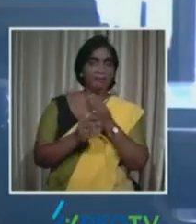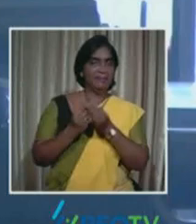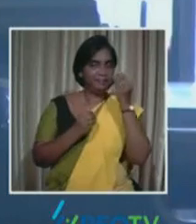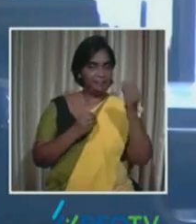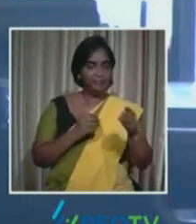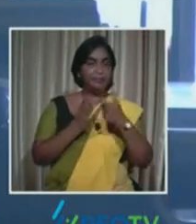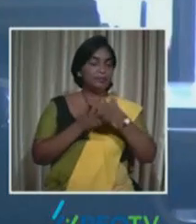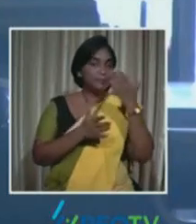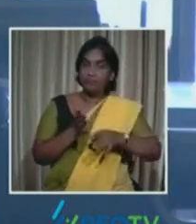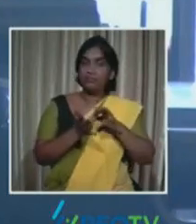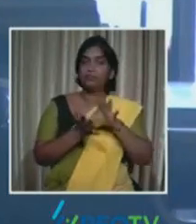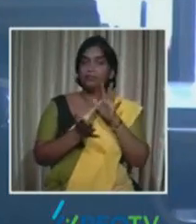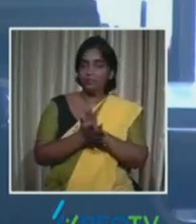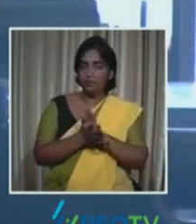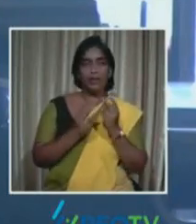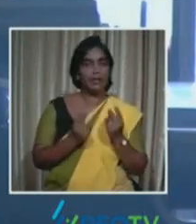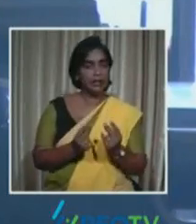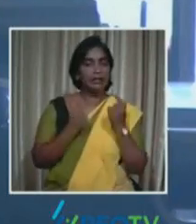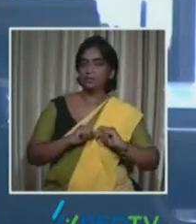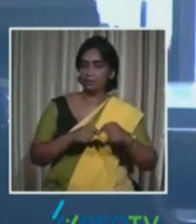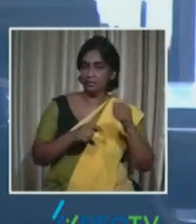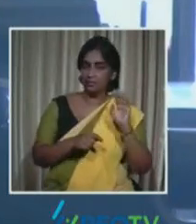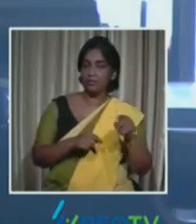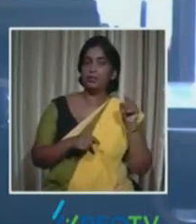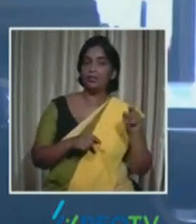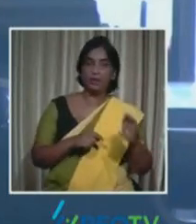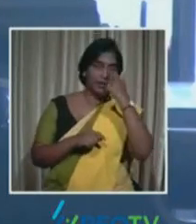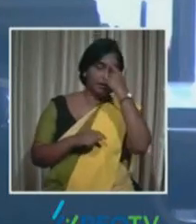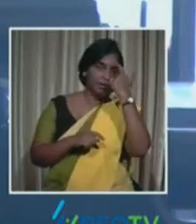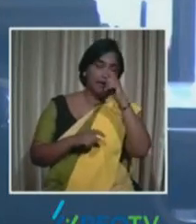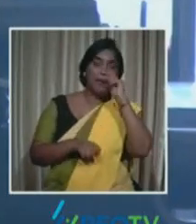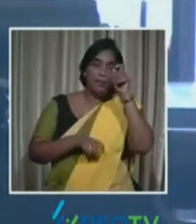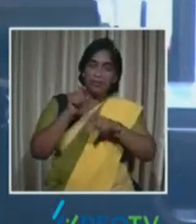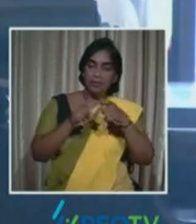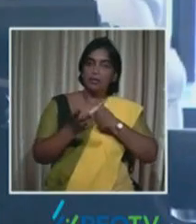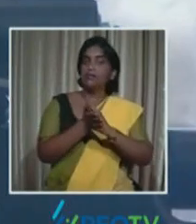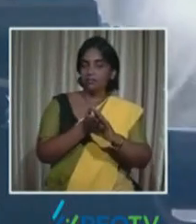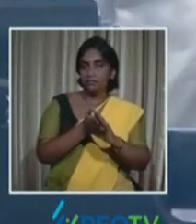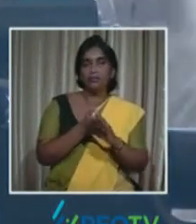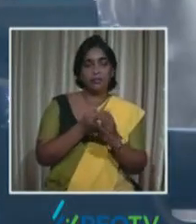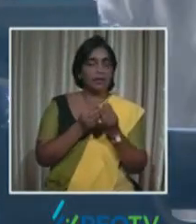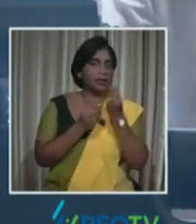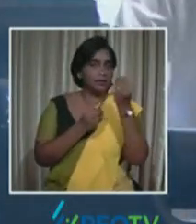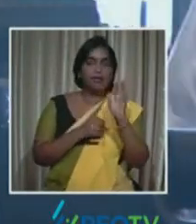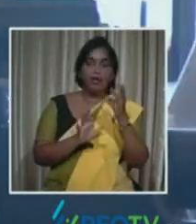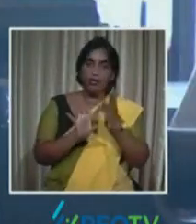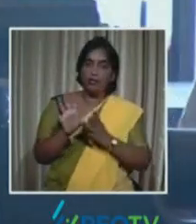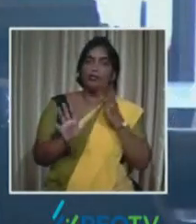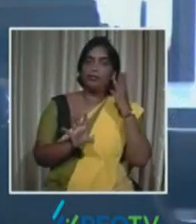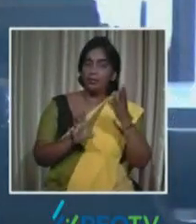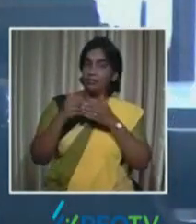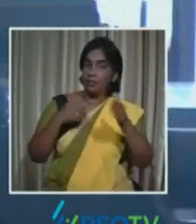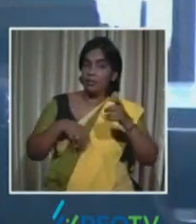තියෙන වාර්තාවේ නිර්දේශ ඉතා ඉක්මනින් ක්‍රියාත්මක කරලා ඒ කතෝලික ජනතාවට යුක්තිය සාධාරණත්වයේ ඉටු කරන්න කියන එක අවුරුදු 3ක් ගත වෙන